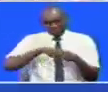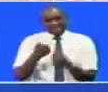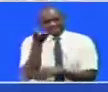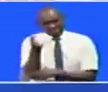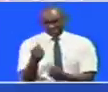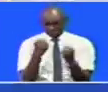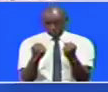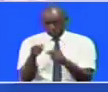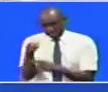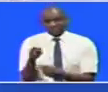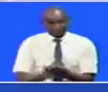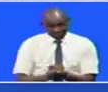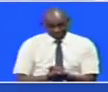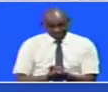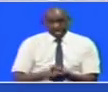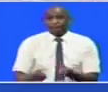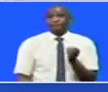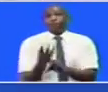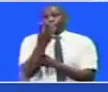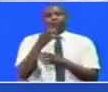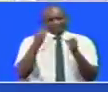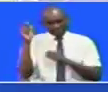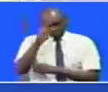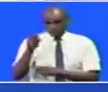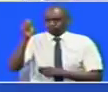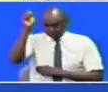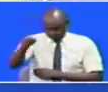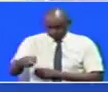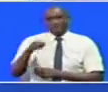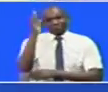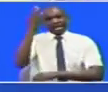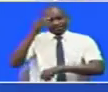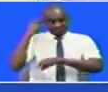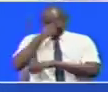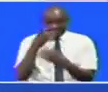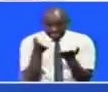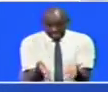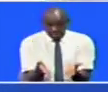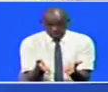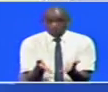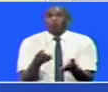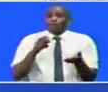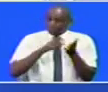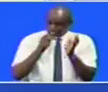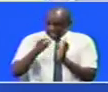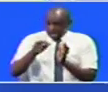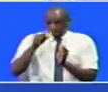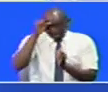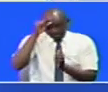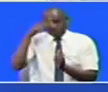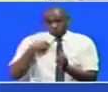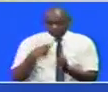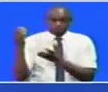vya kuzikwa ardhini yalizinduliwa na Rais Uhuru Kenyatta kwenye awamu ya tatu ya mpango wa serikali kukodisha magari ya polisi